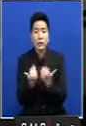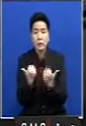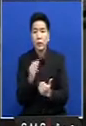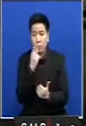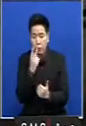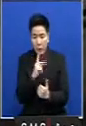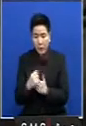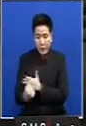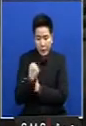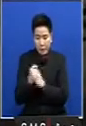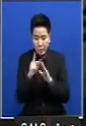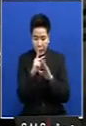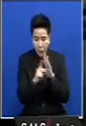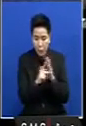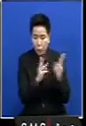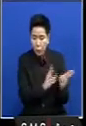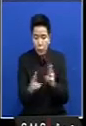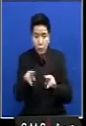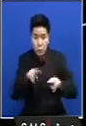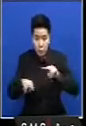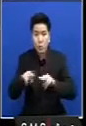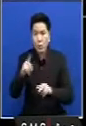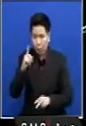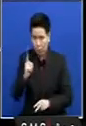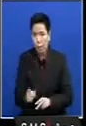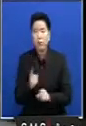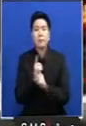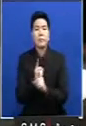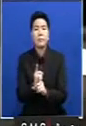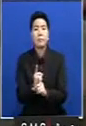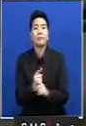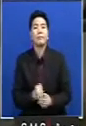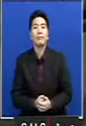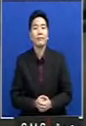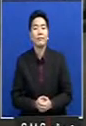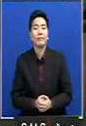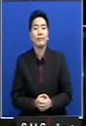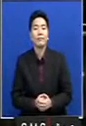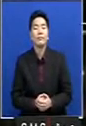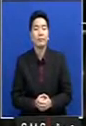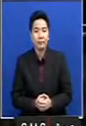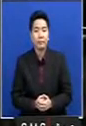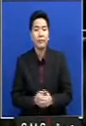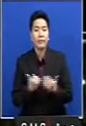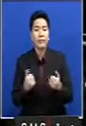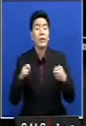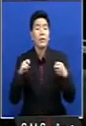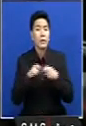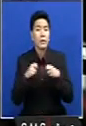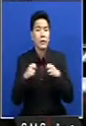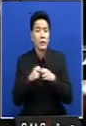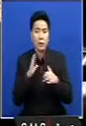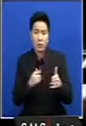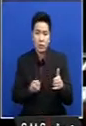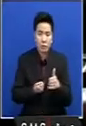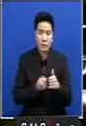ความคุมเข้มต่างๆมาตรการที่รัดกุมก็ยังต้องเข้มงวดตามปกติด้วยนะครับ จะย่อหย่อนไม่ได้นะคะเพราะว่าปัญหาเรื่องอาชญากร